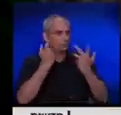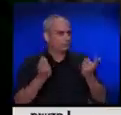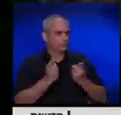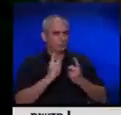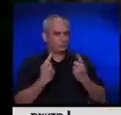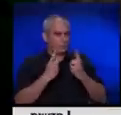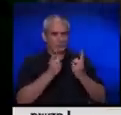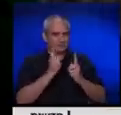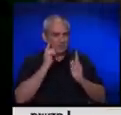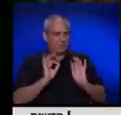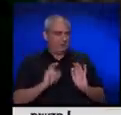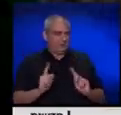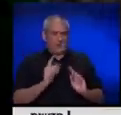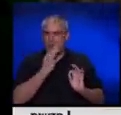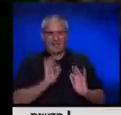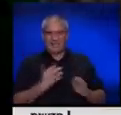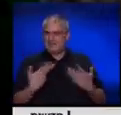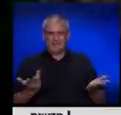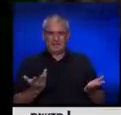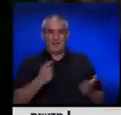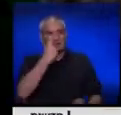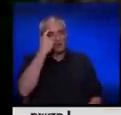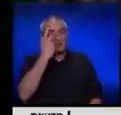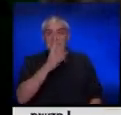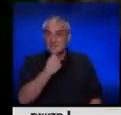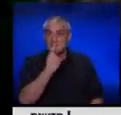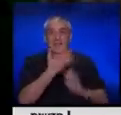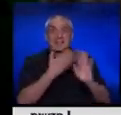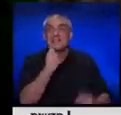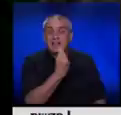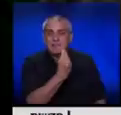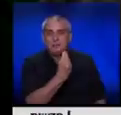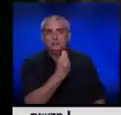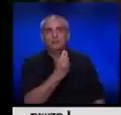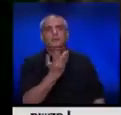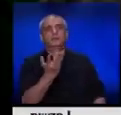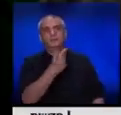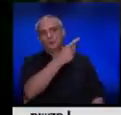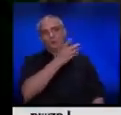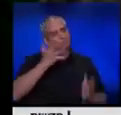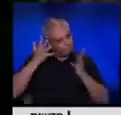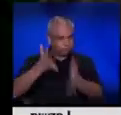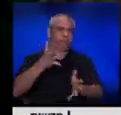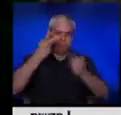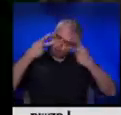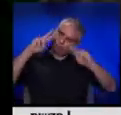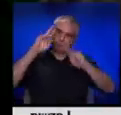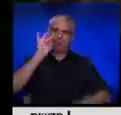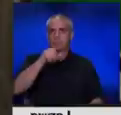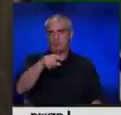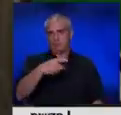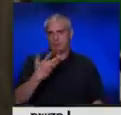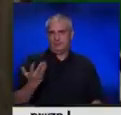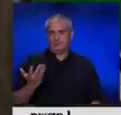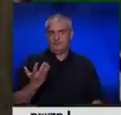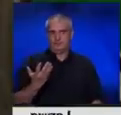שקורה שם הוא לא לגיטימי, אבל אתה יודע שאם תאמר משהו, סוסי ייכנס בך כמו שהוא מסוגל להיכנס בך.